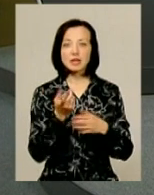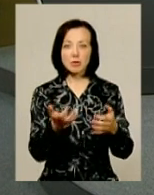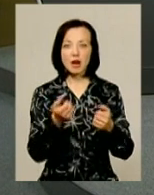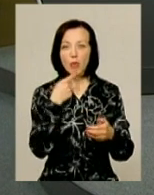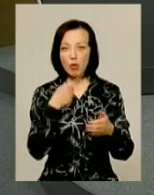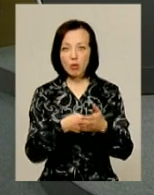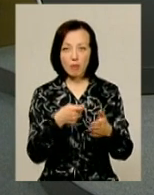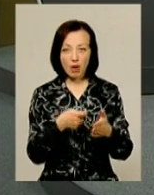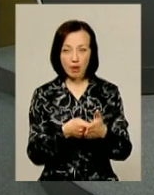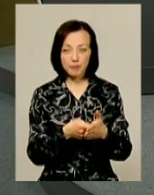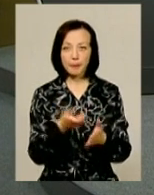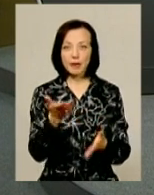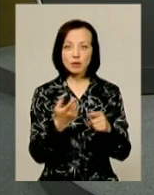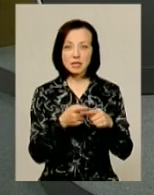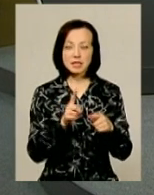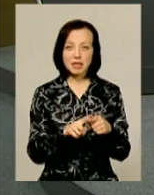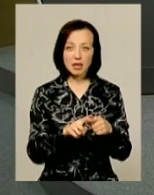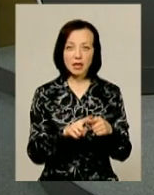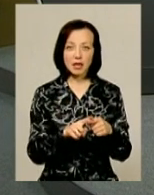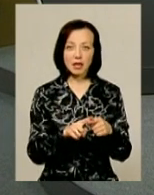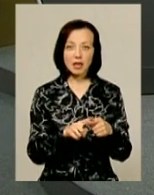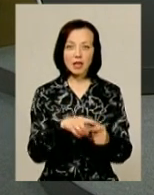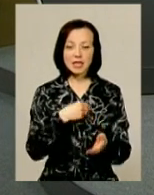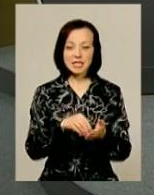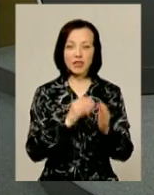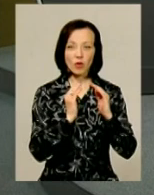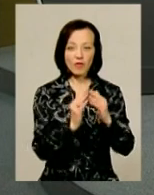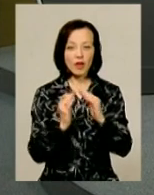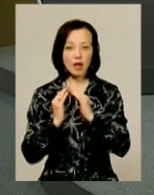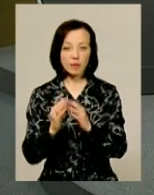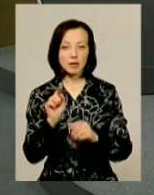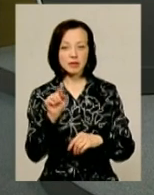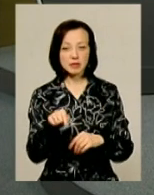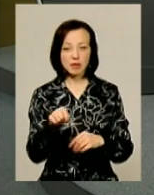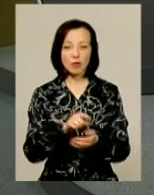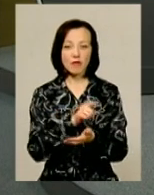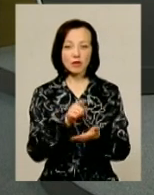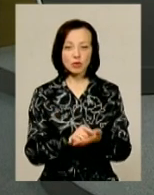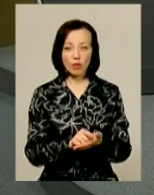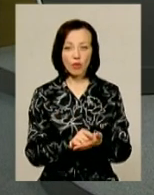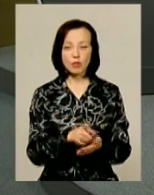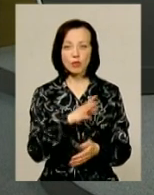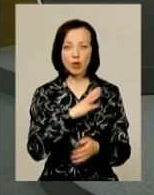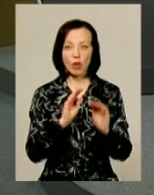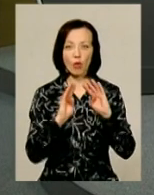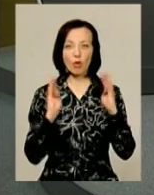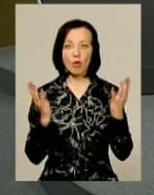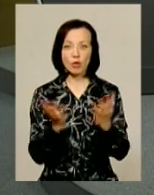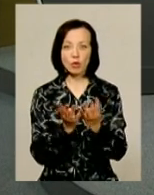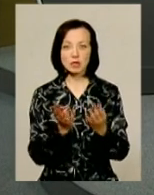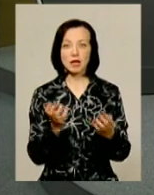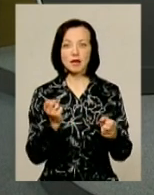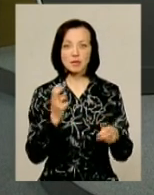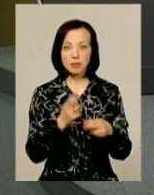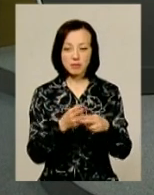корма. Якщо це тваринницькі свиноферми, то це обов'язково, щоб вони були огороджені,